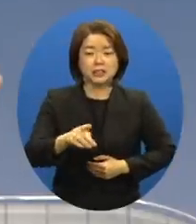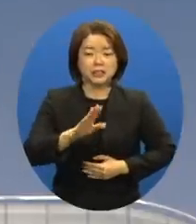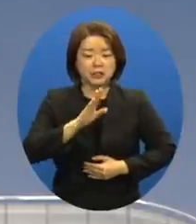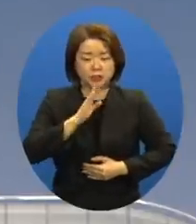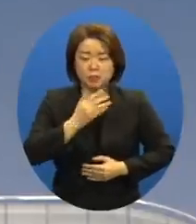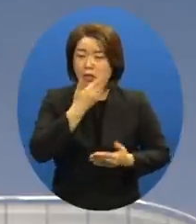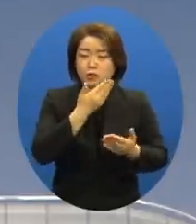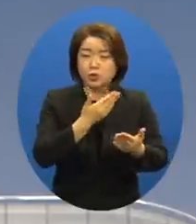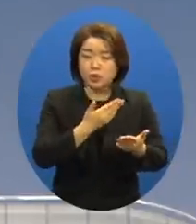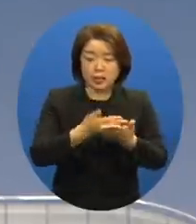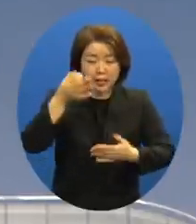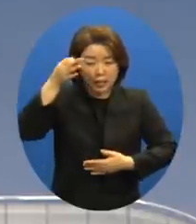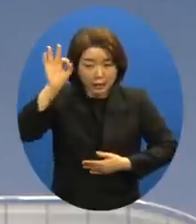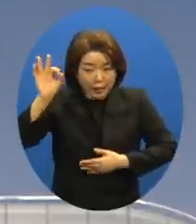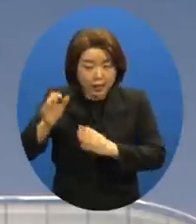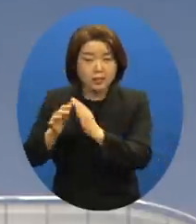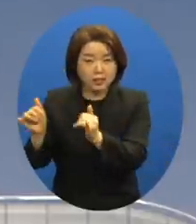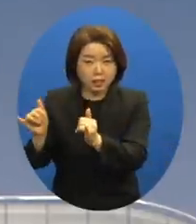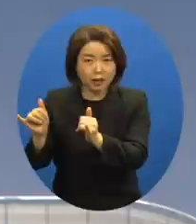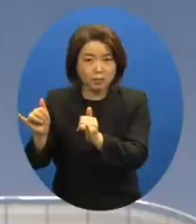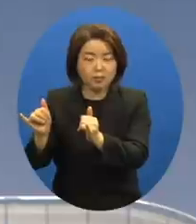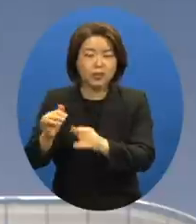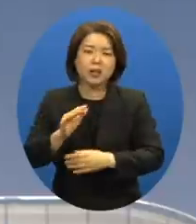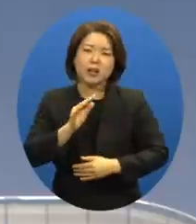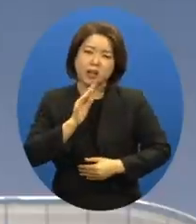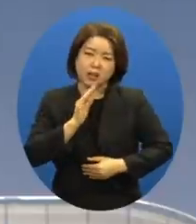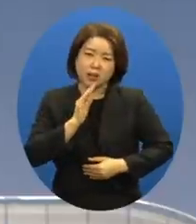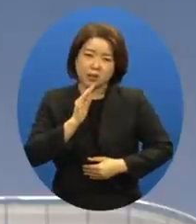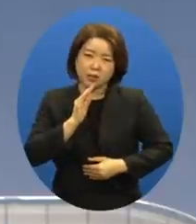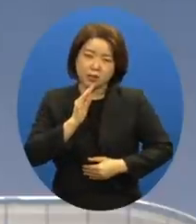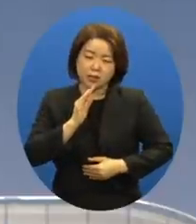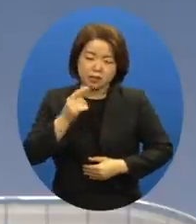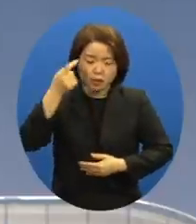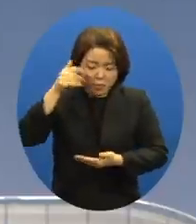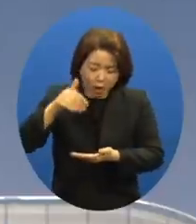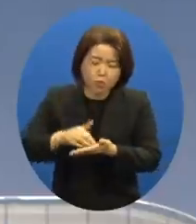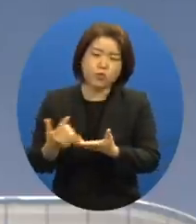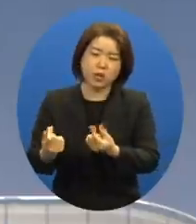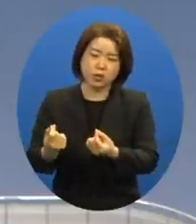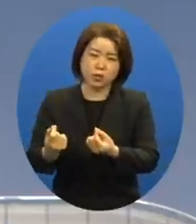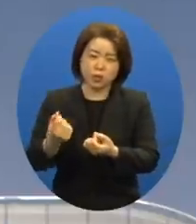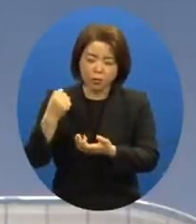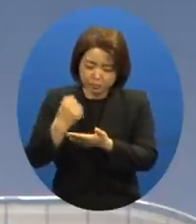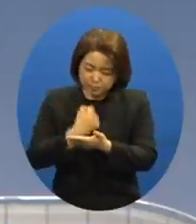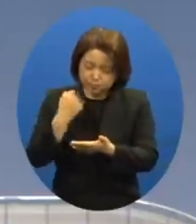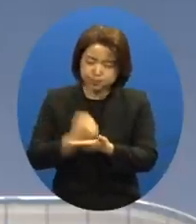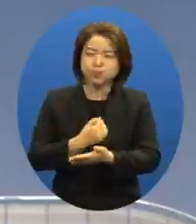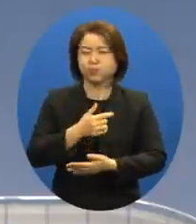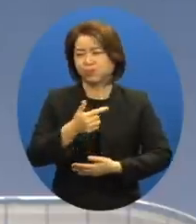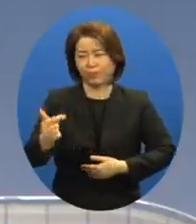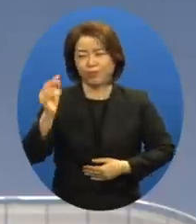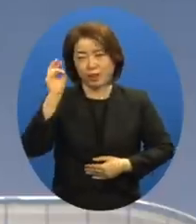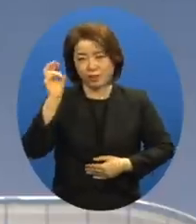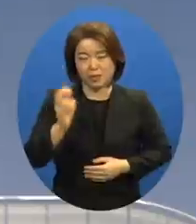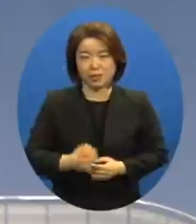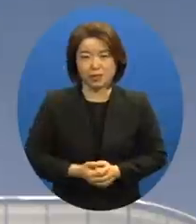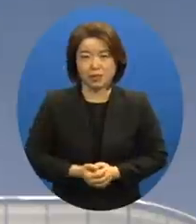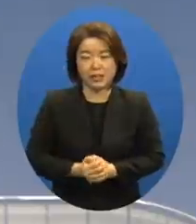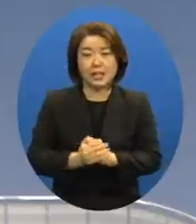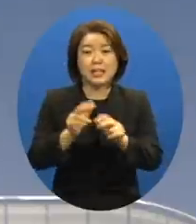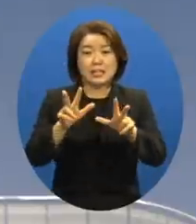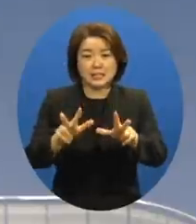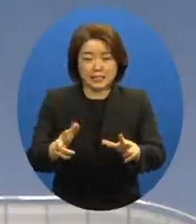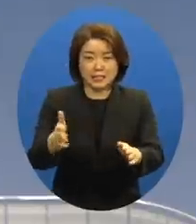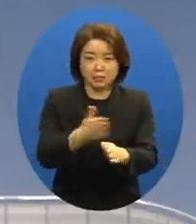중요하다는 것을 깨닫는 사람은 사실은 너무나 후유 스럽고 비통 할 것입니다 지금부터